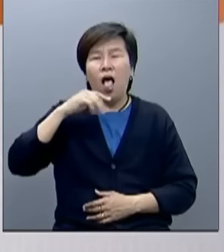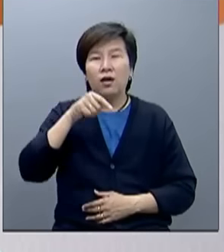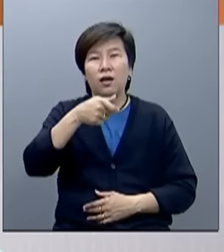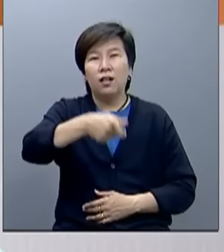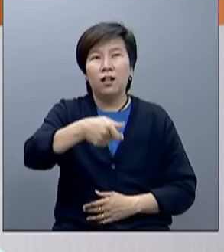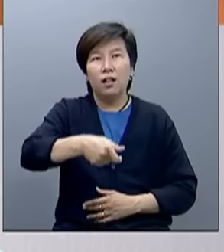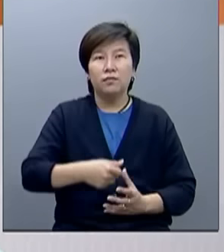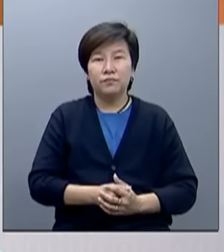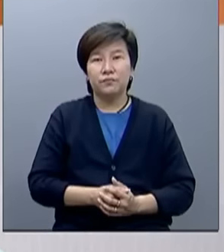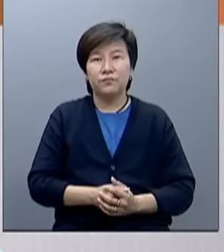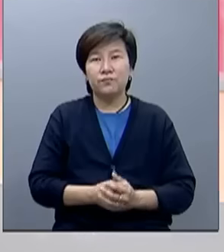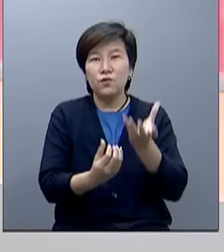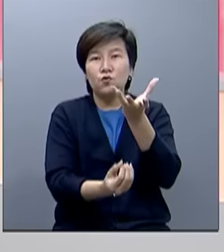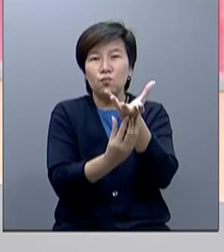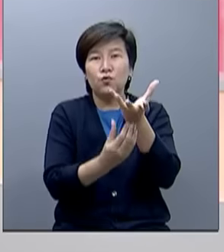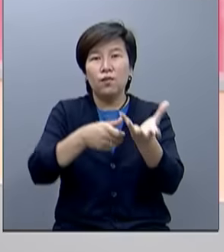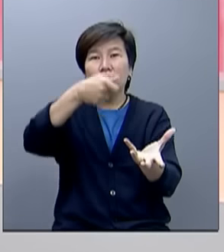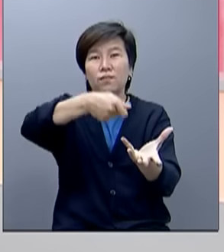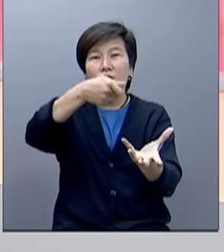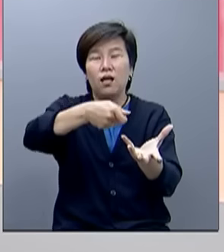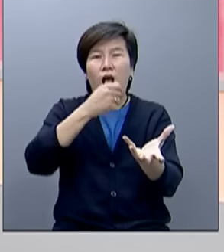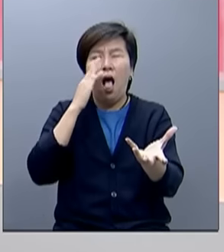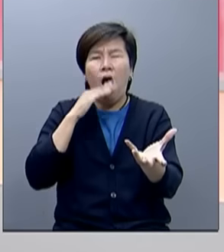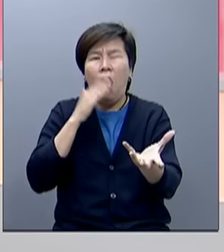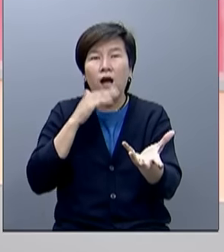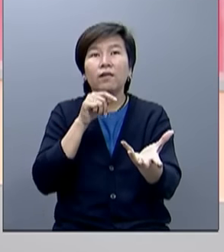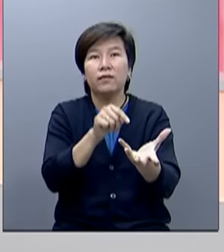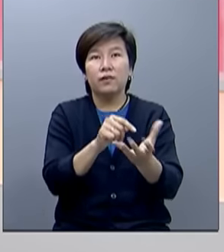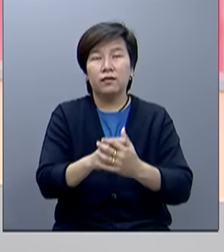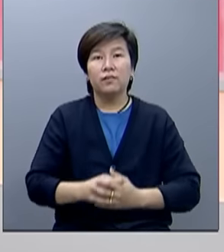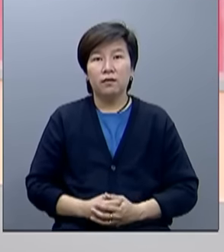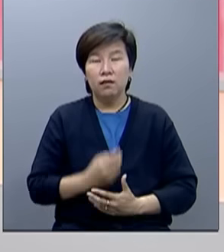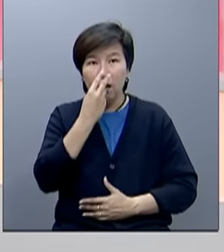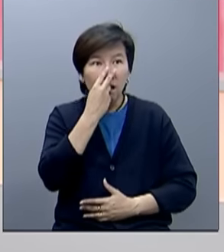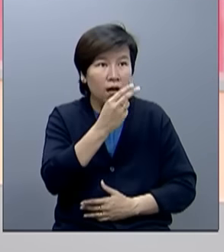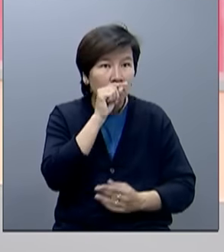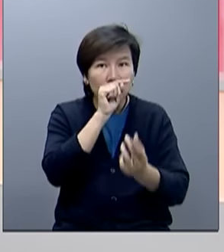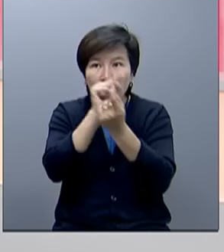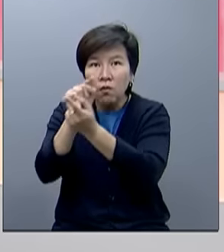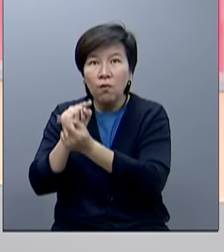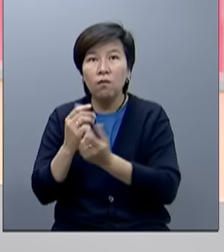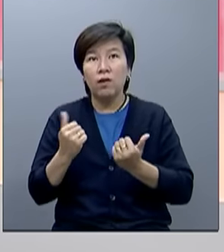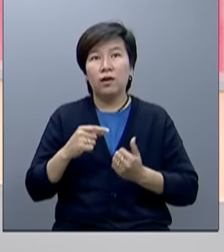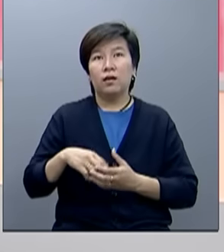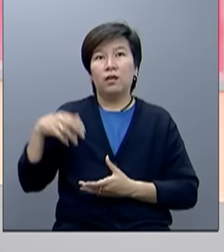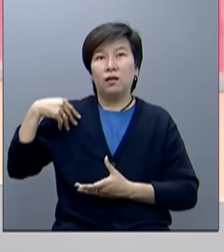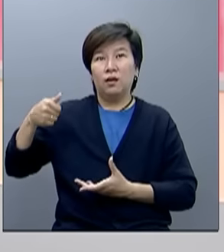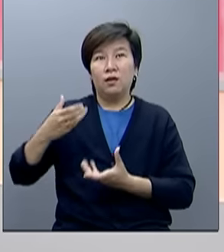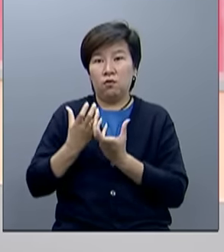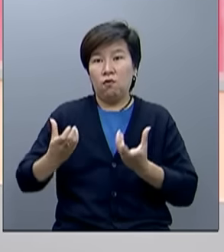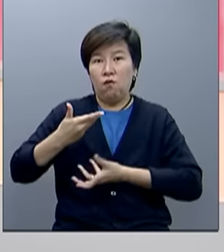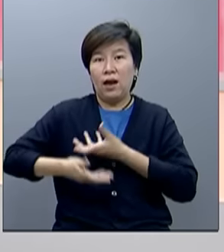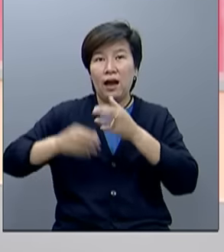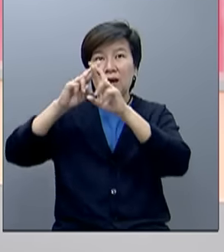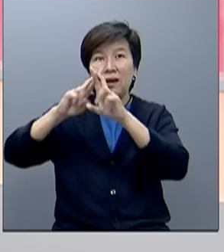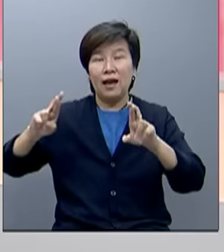จังหวัดหลายคนก็บอกว่าโอ้โหผุดขึ้นเป็นดอกเห็ดเดินไปที่ไหนก็เจอลามากระทั่งซุปเปอร์มาร์เก็ตเดินเข้าไปในร้านคุณผู้